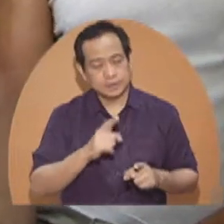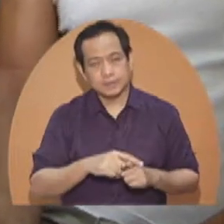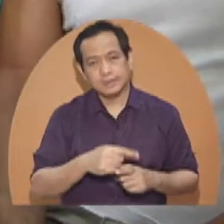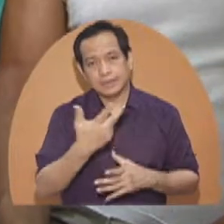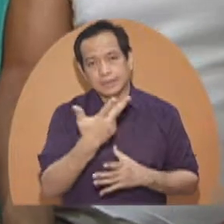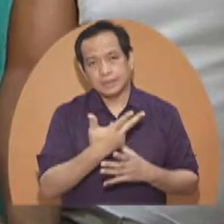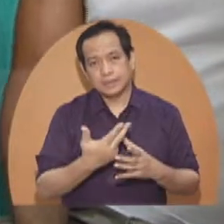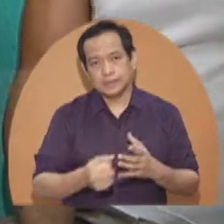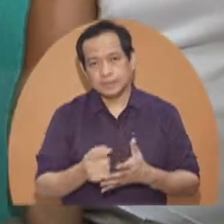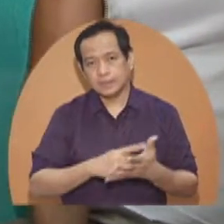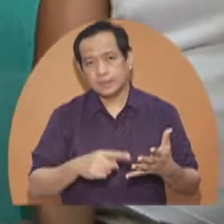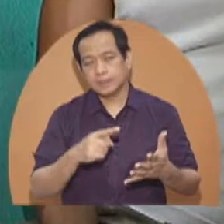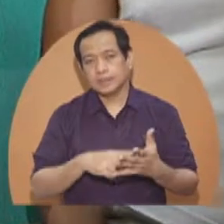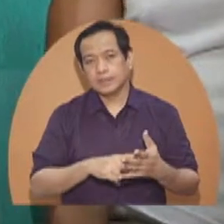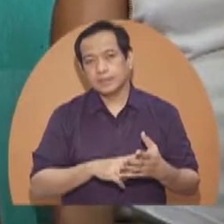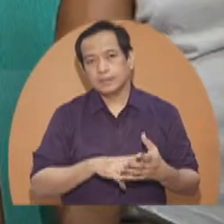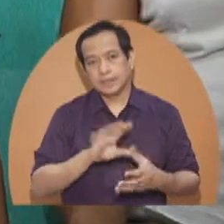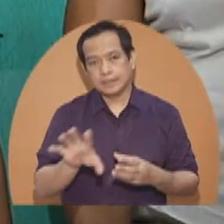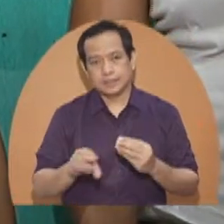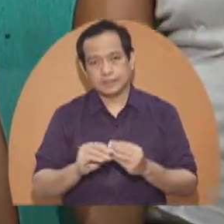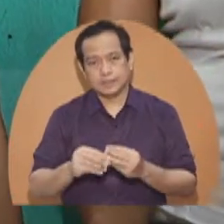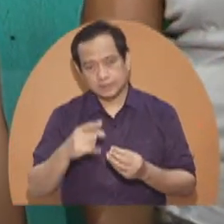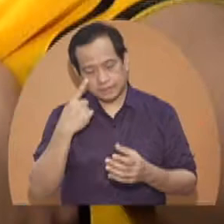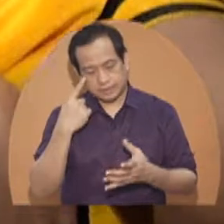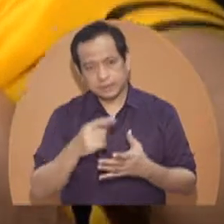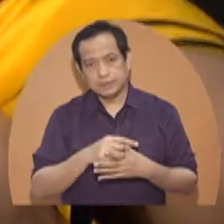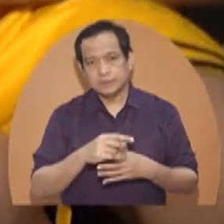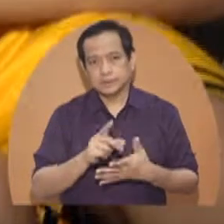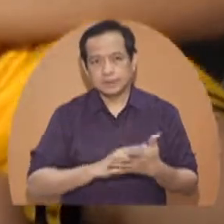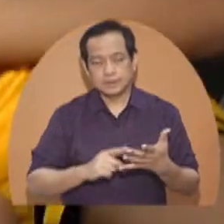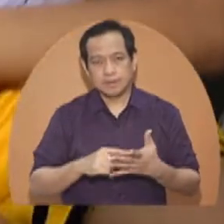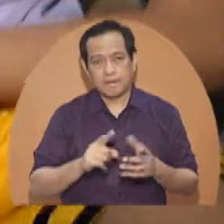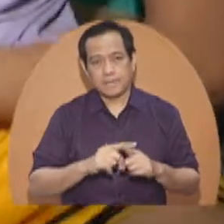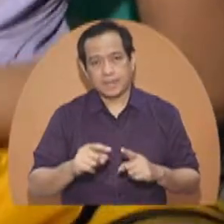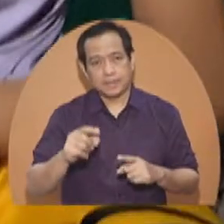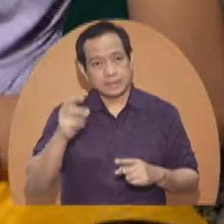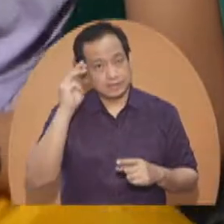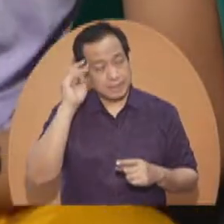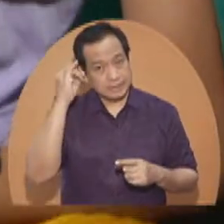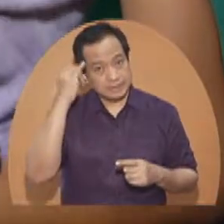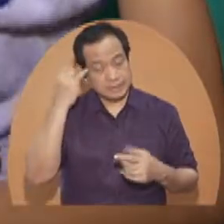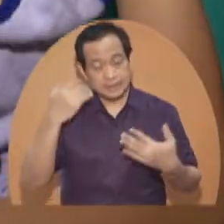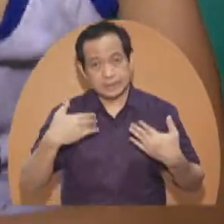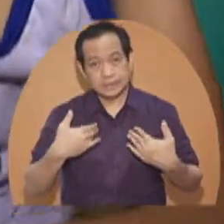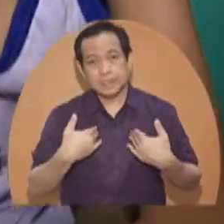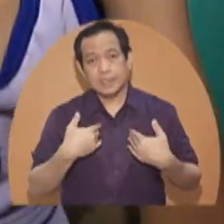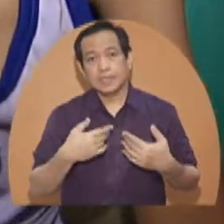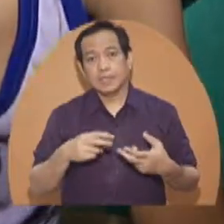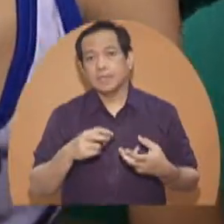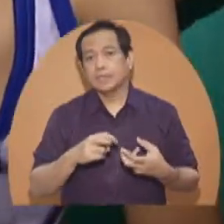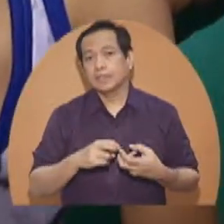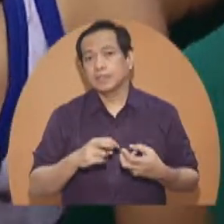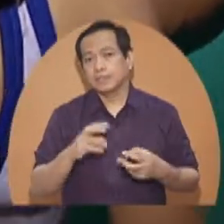Nag-ambag-ambag po kami tatlo, mga kasagastos sa araw-araw lakad. Ngunit si Mark Justin ay merong matagal na